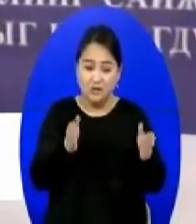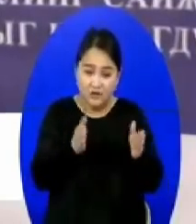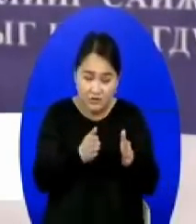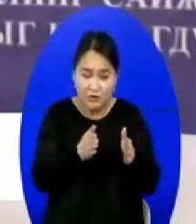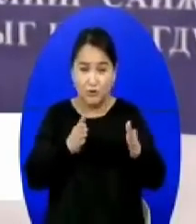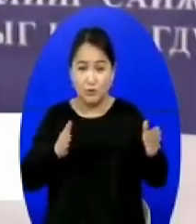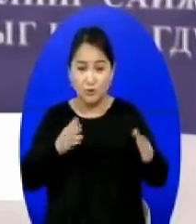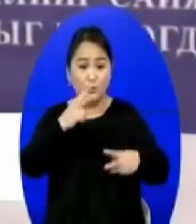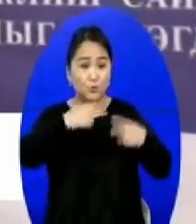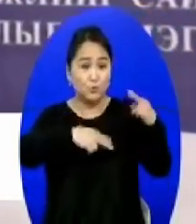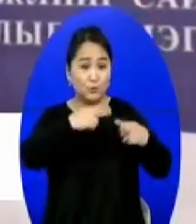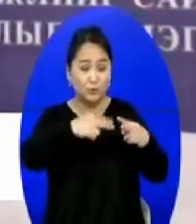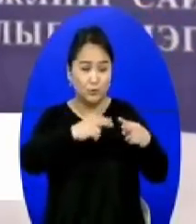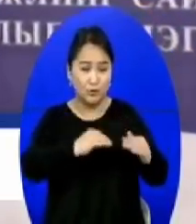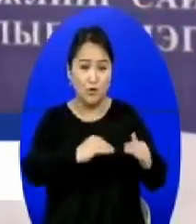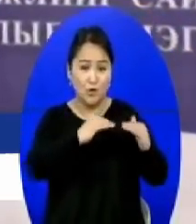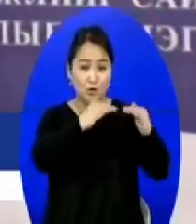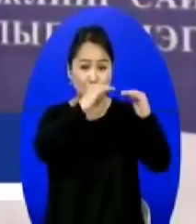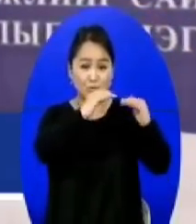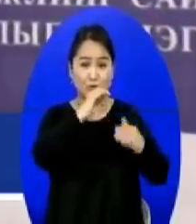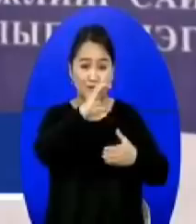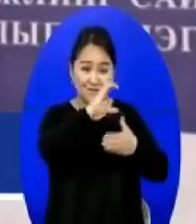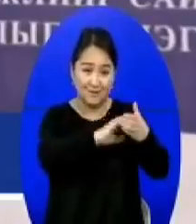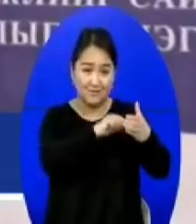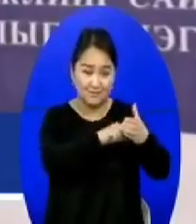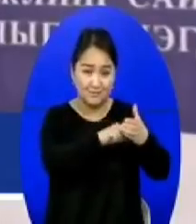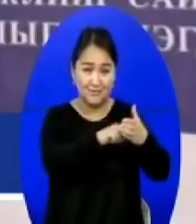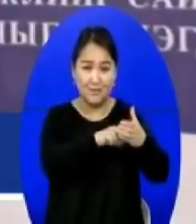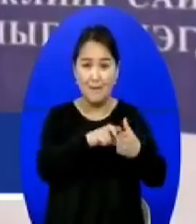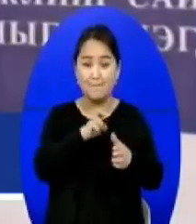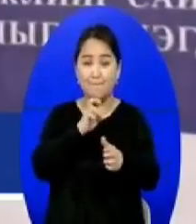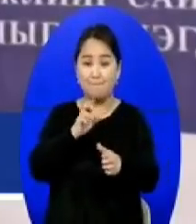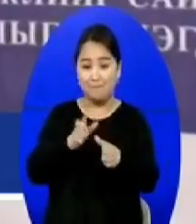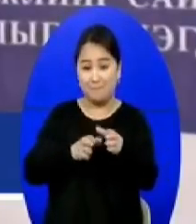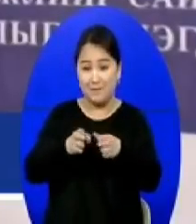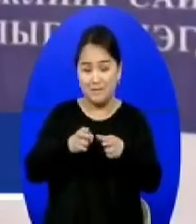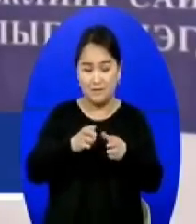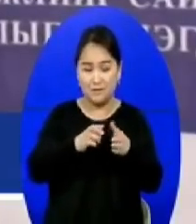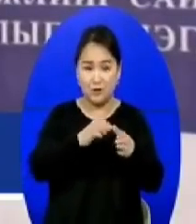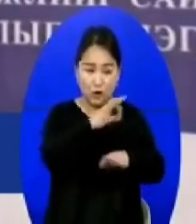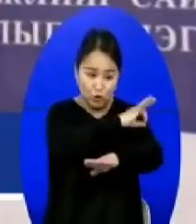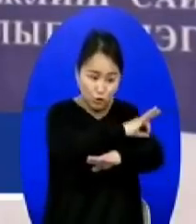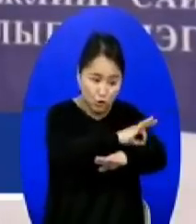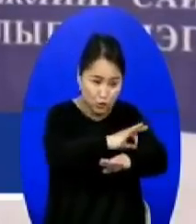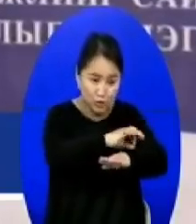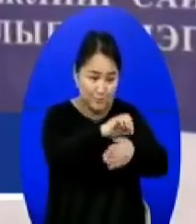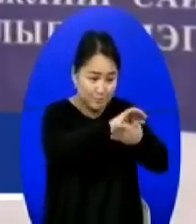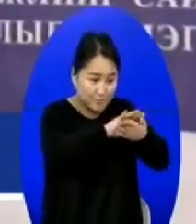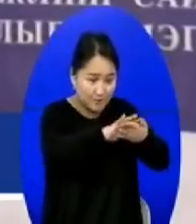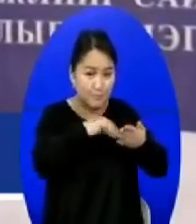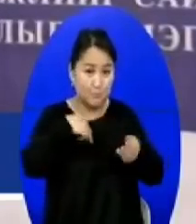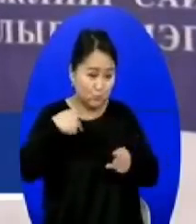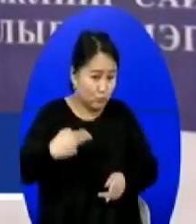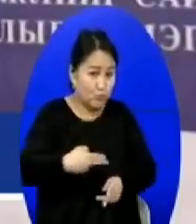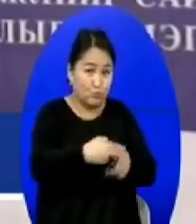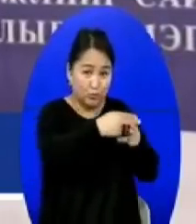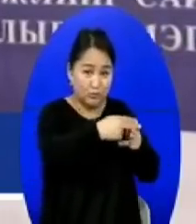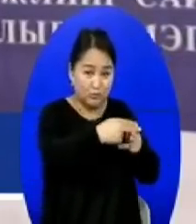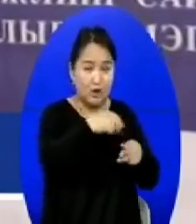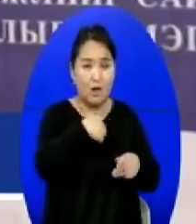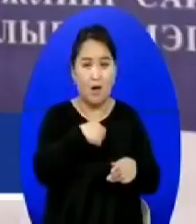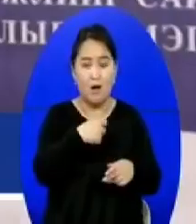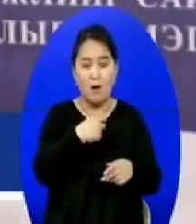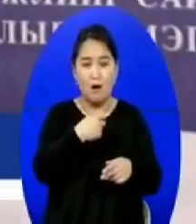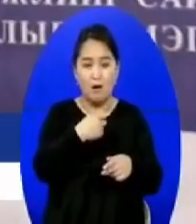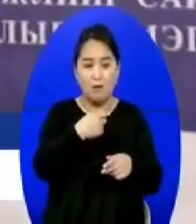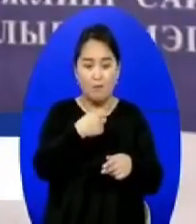энэ сангуудын энэ наацхан бизнес эрхлэгч наад бизнес төслөө бичгэд нь бид нар тусалж юм. За санхүүжилт, за мөнгө уурсгал,